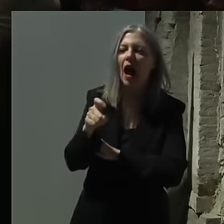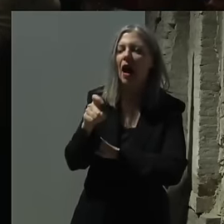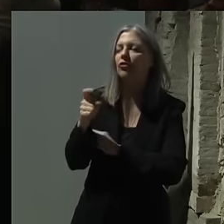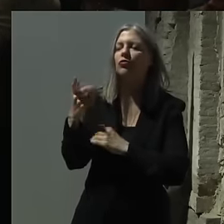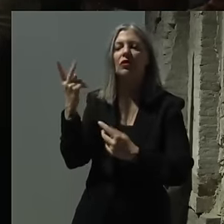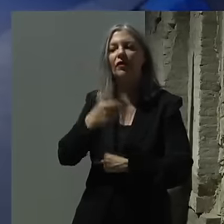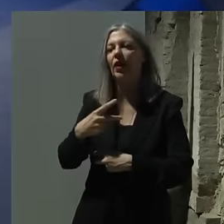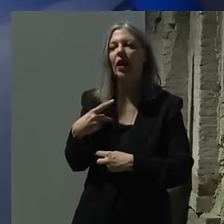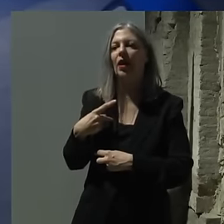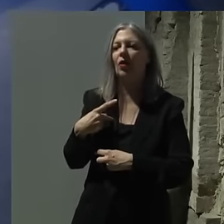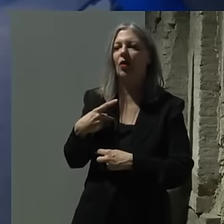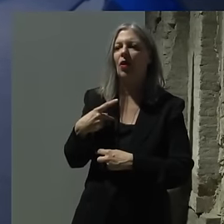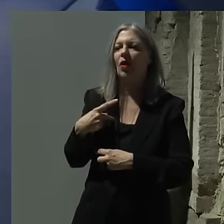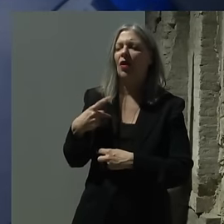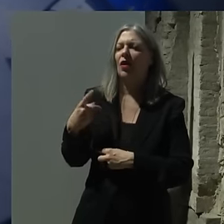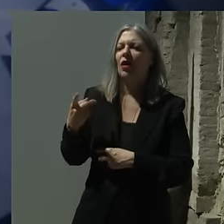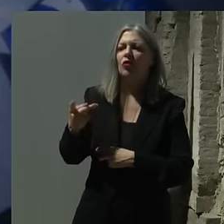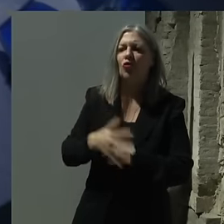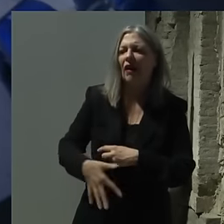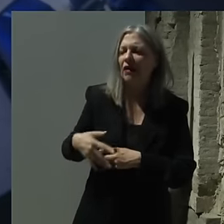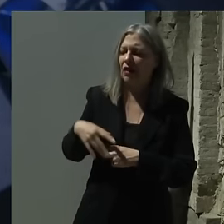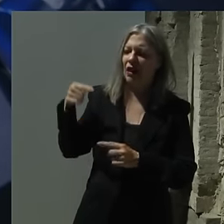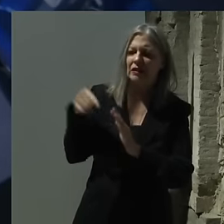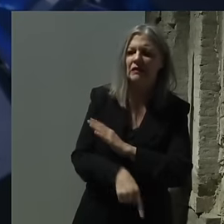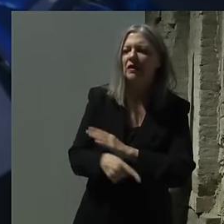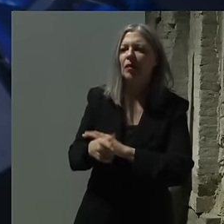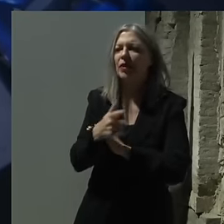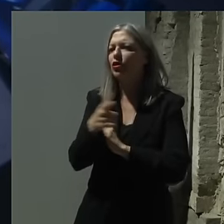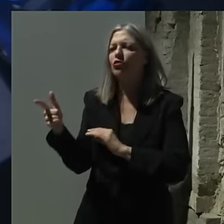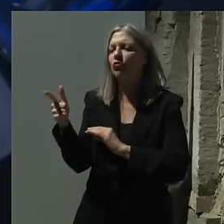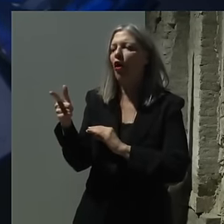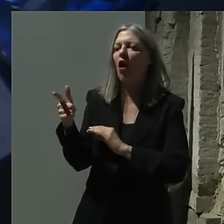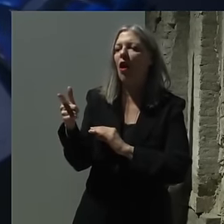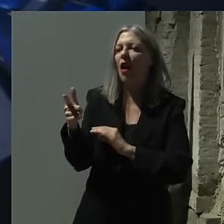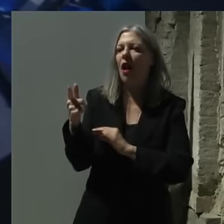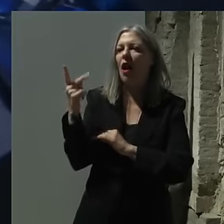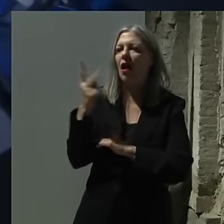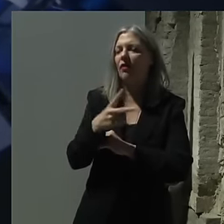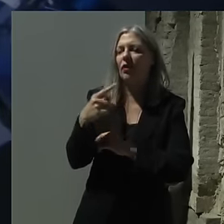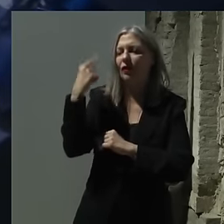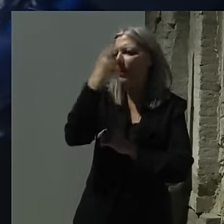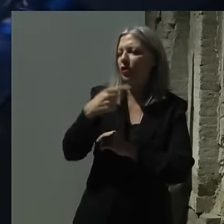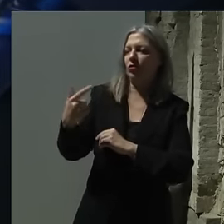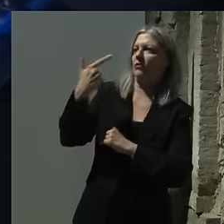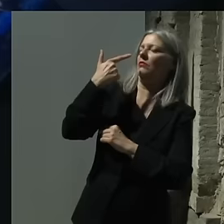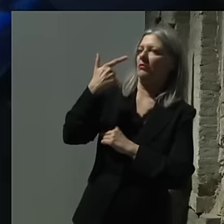strizzandomi anche gli organi genitali, puntandomi una pistola a mo' di esecuzione in viso.